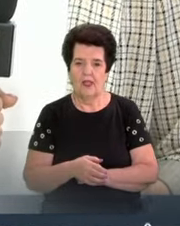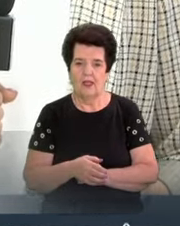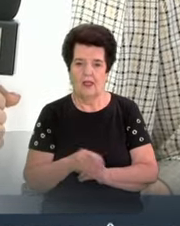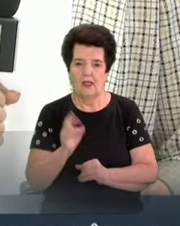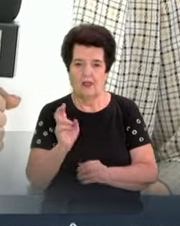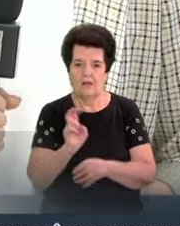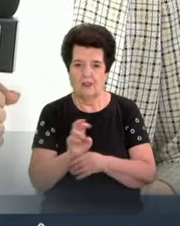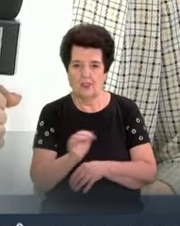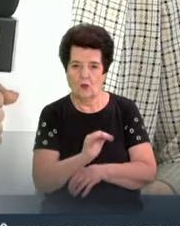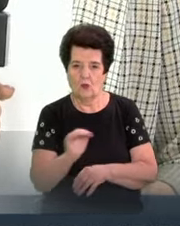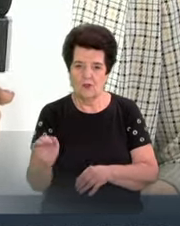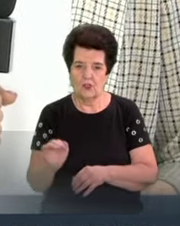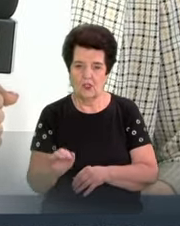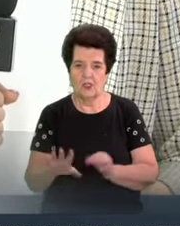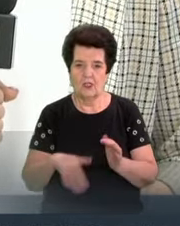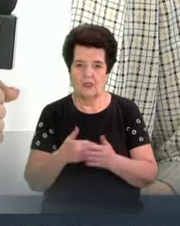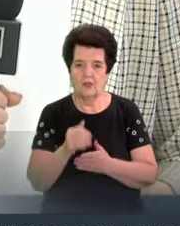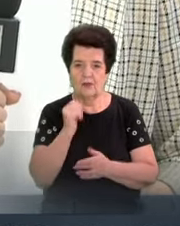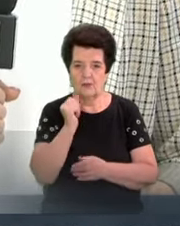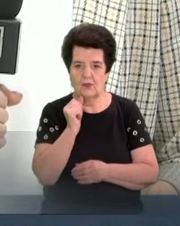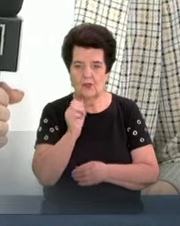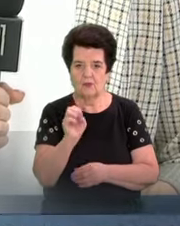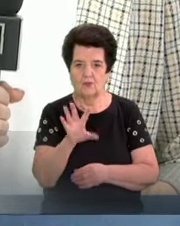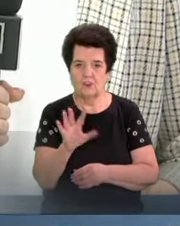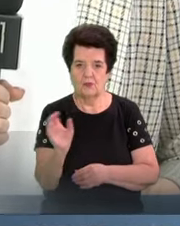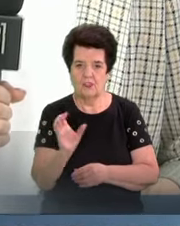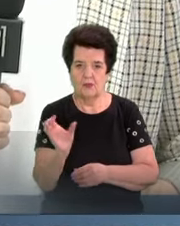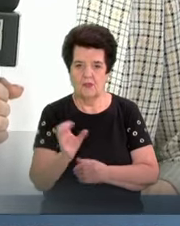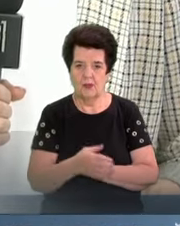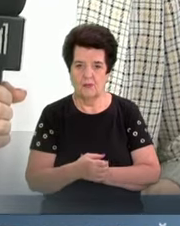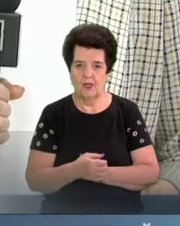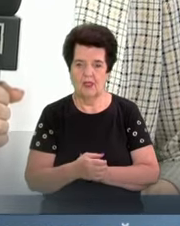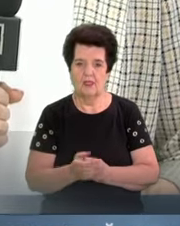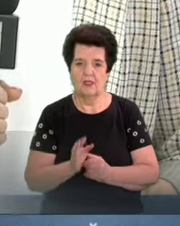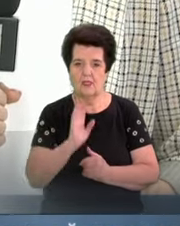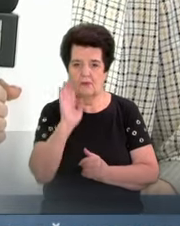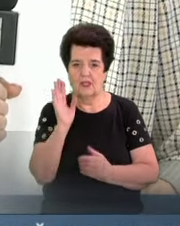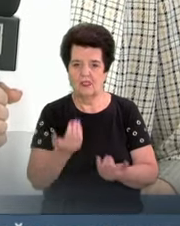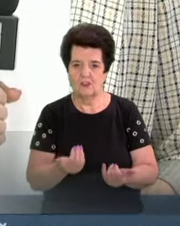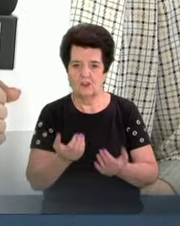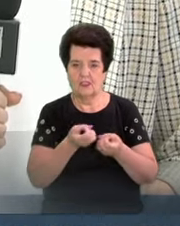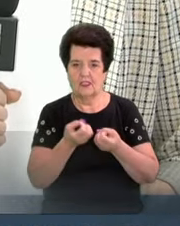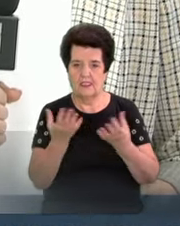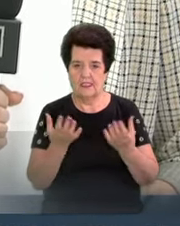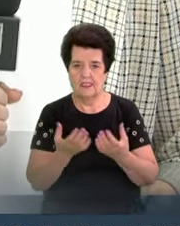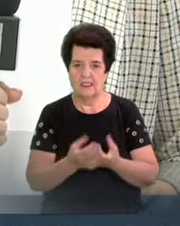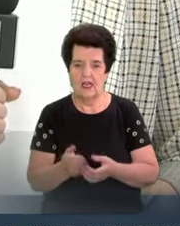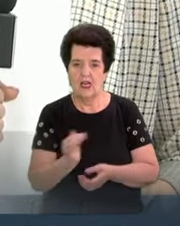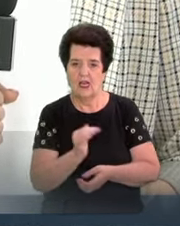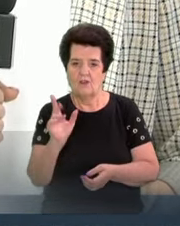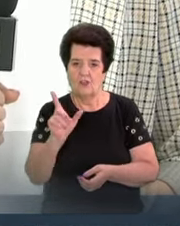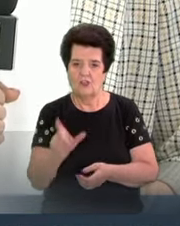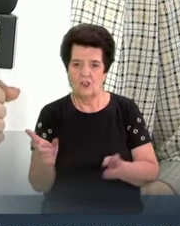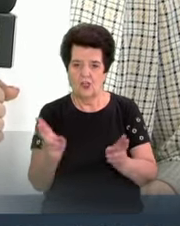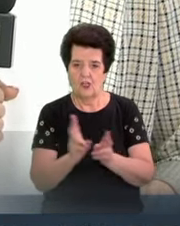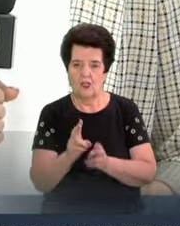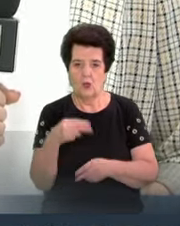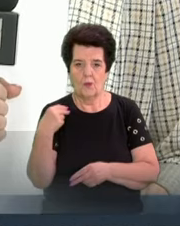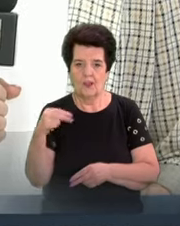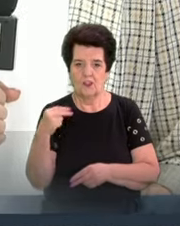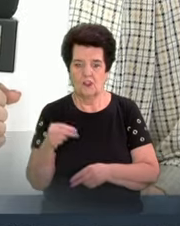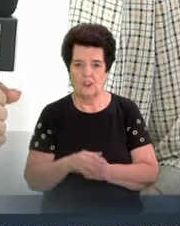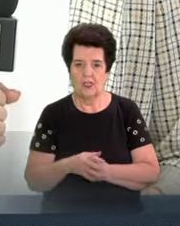Vizita oficialului va dura până mâine, 15 septembrie. În dimineața acestei zile, oficialul a avut o întrevedere și cu